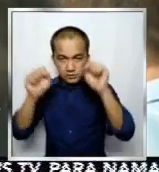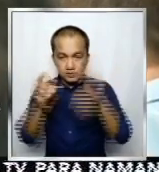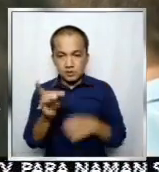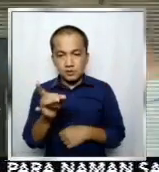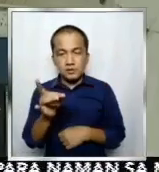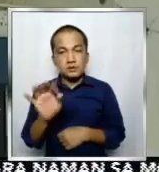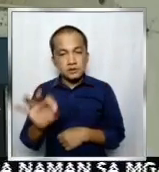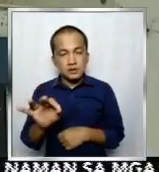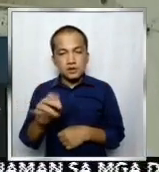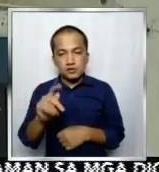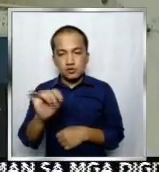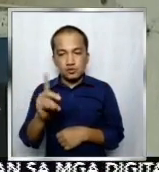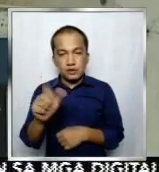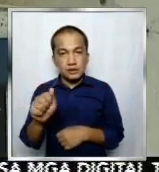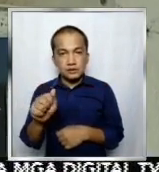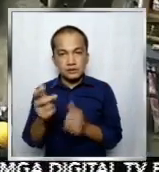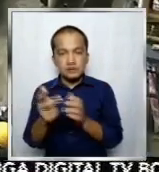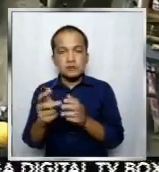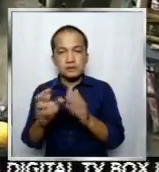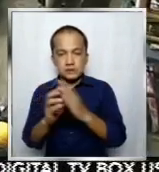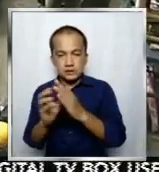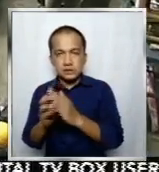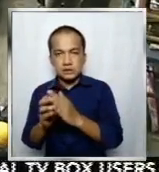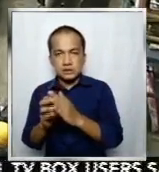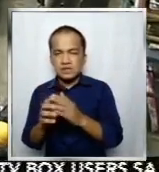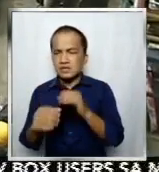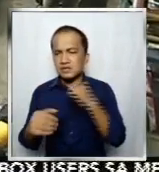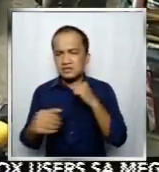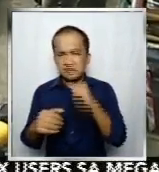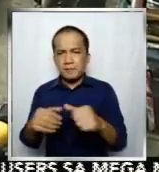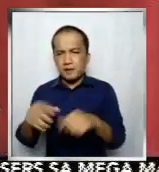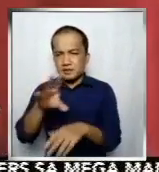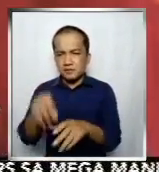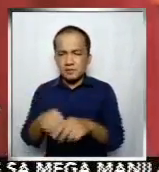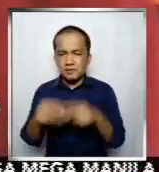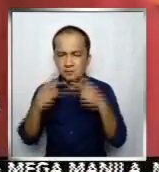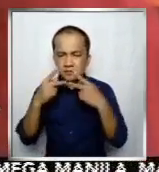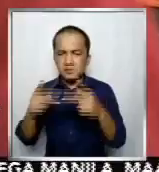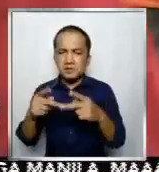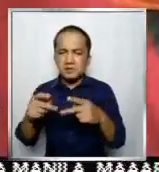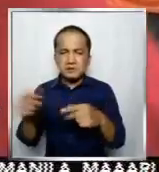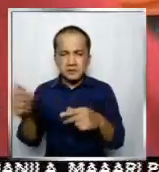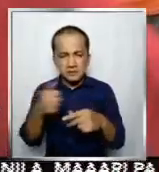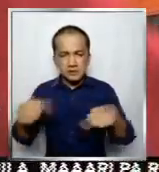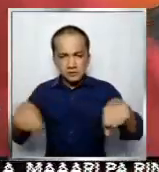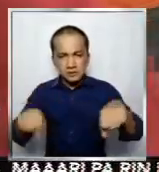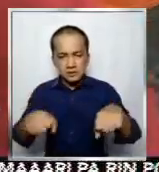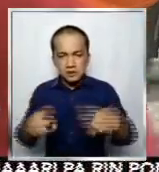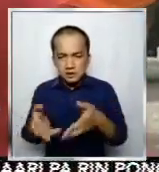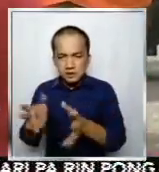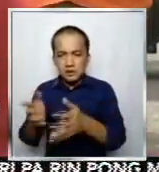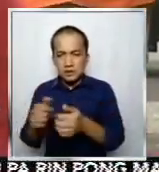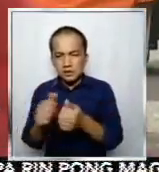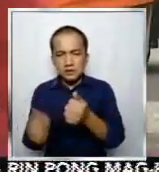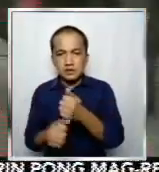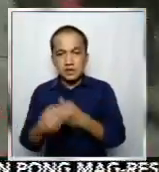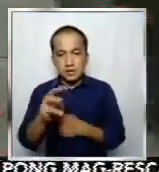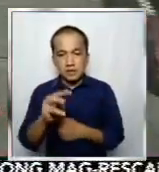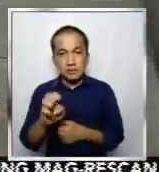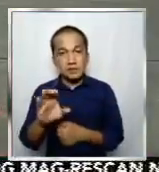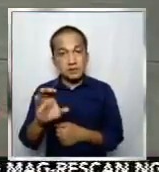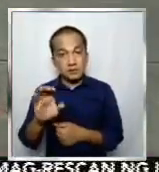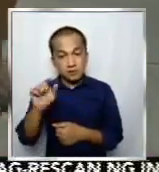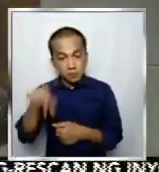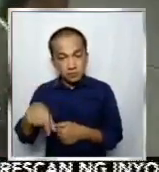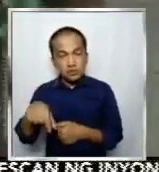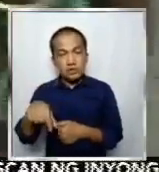lungsod. Bagamat hindi pa kasama ang mga tricycle sa pampublikong transportasyon na papayagang makapasada sa ilalim ng Modified Enhanced Community Quarantine,